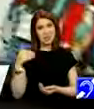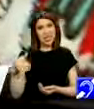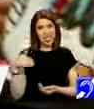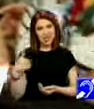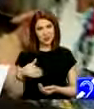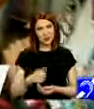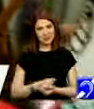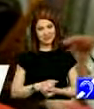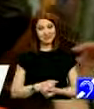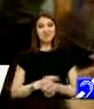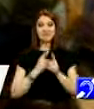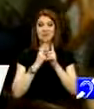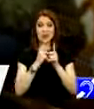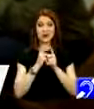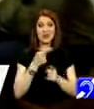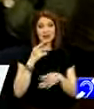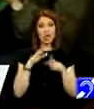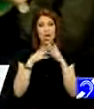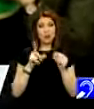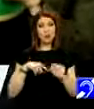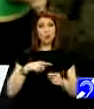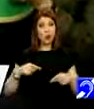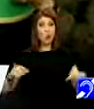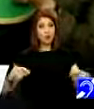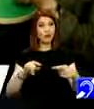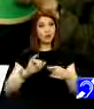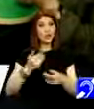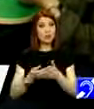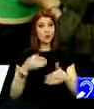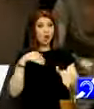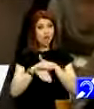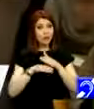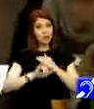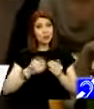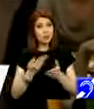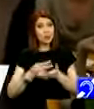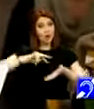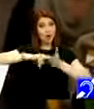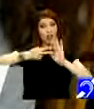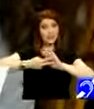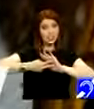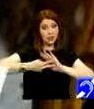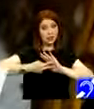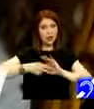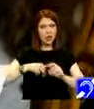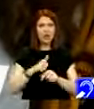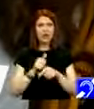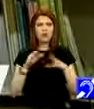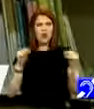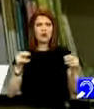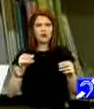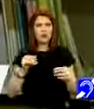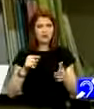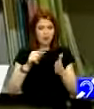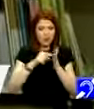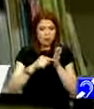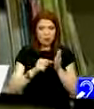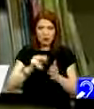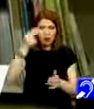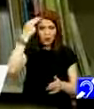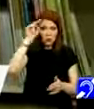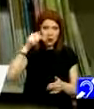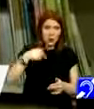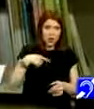miercuri. Cursurile de limba română sunt o provocare și pentru refugiați, dar și pentru organizatori. Sunt foarte multe necunoscute. Noi, așa cum știți,